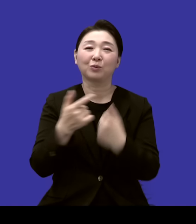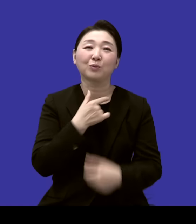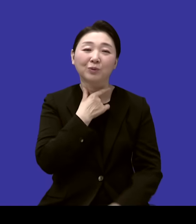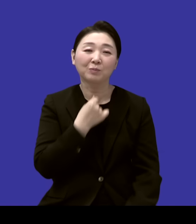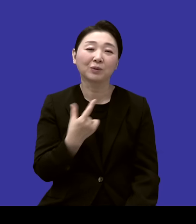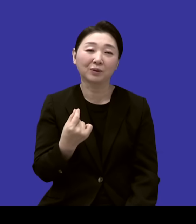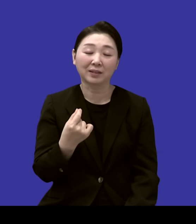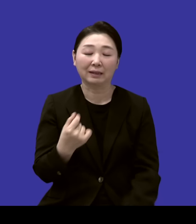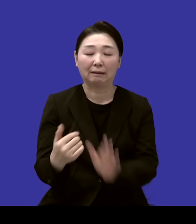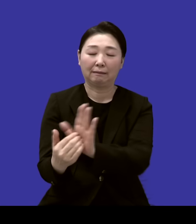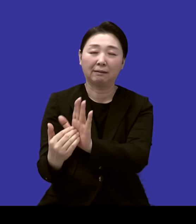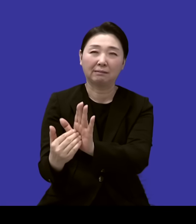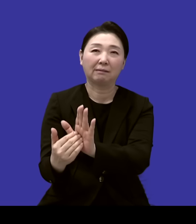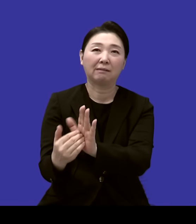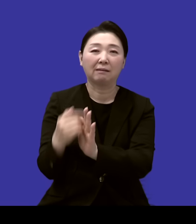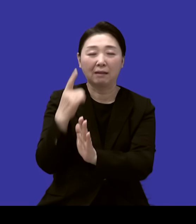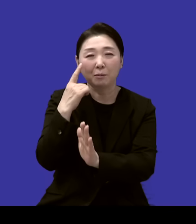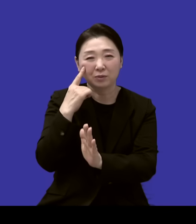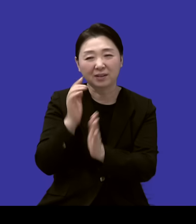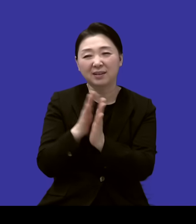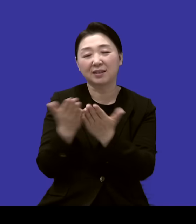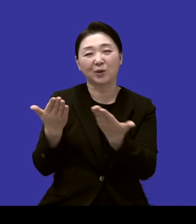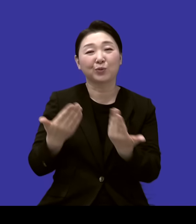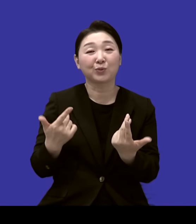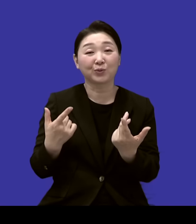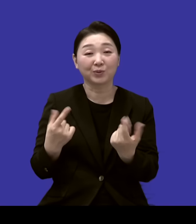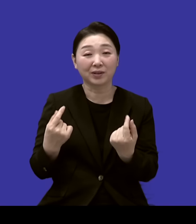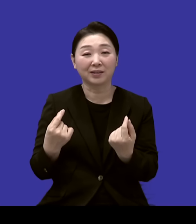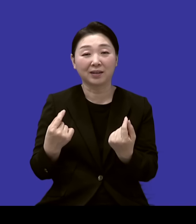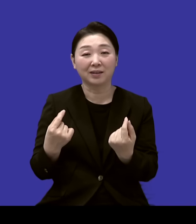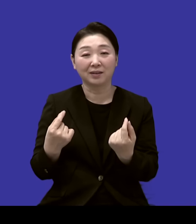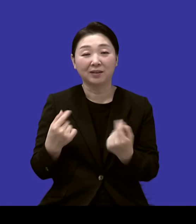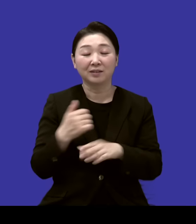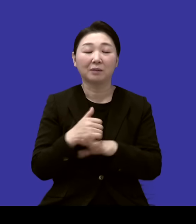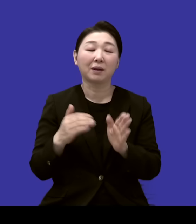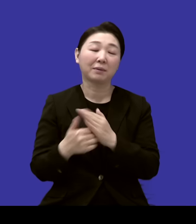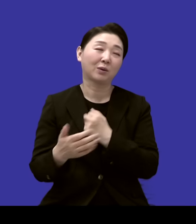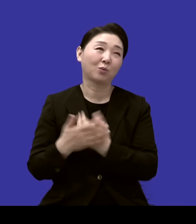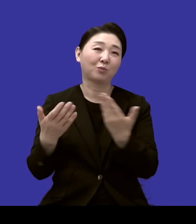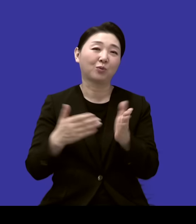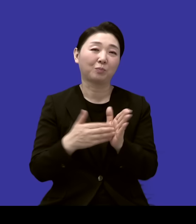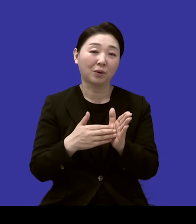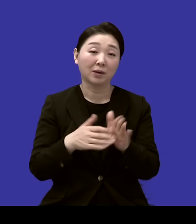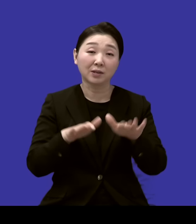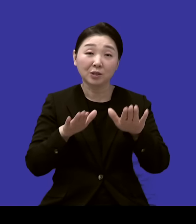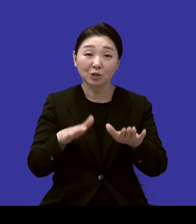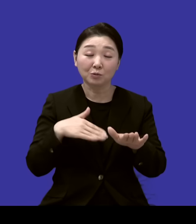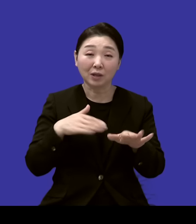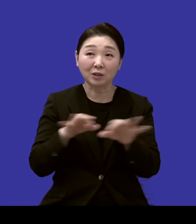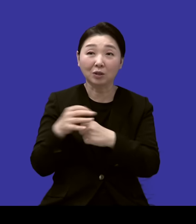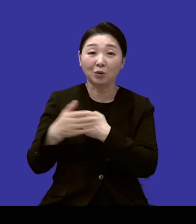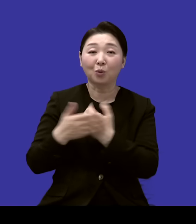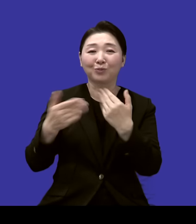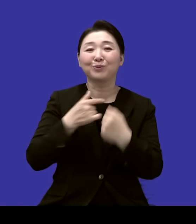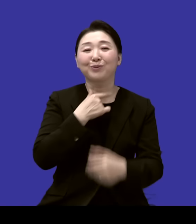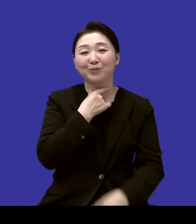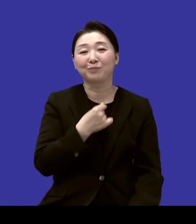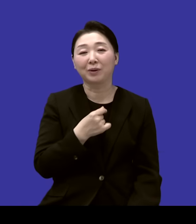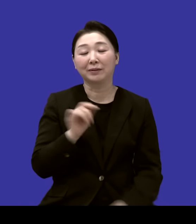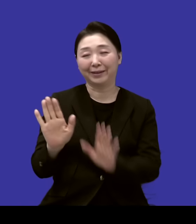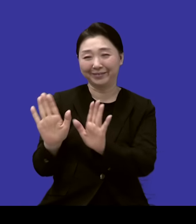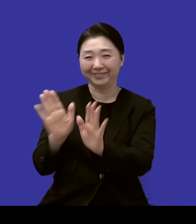네. 제가 계속 거절하니까 책으로 주셨던 것 같고 정말 끝까지 저한테 도움을 주셨고 지금도 저에게 막 경제적인 도움을 주시려고 하는데